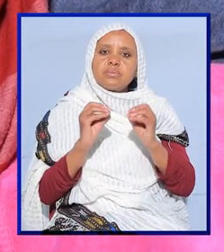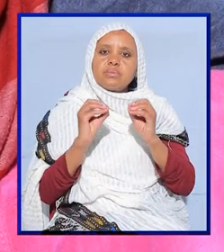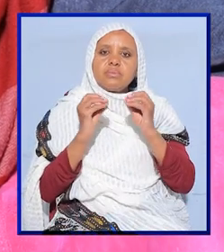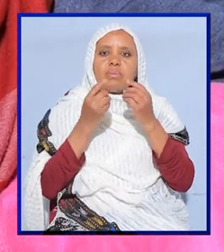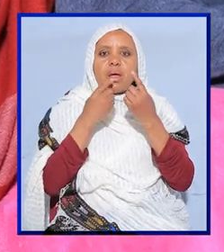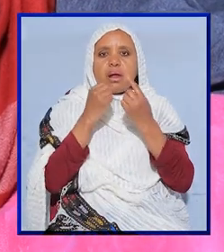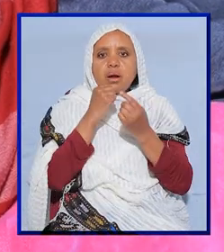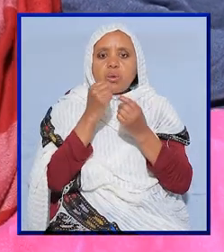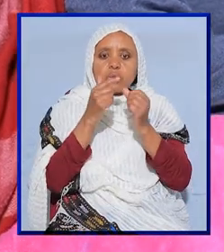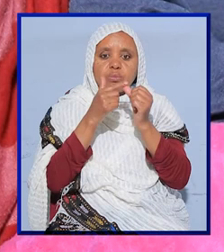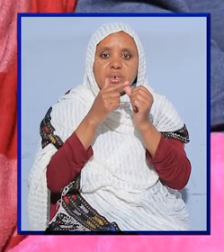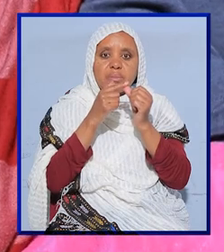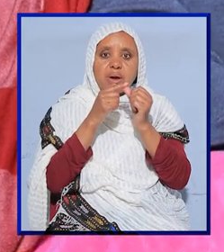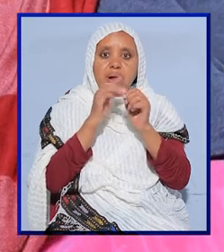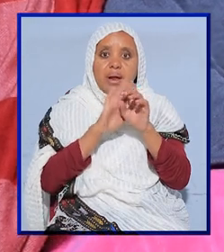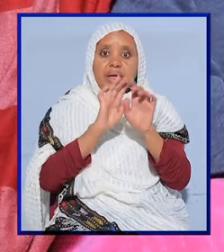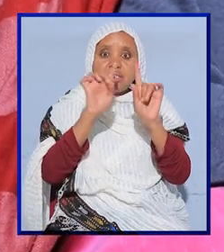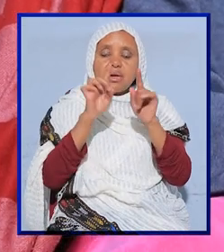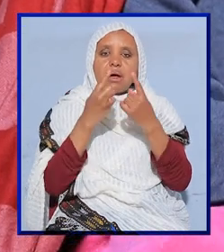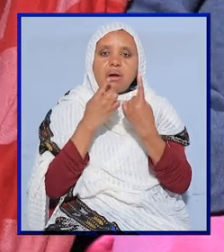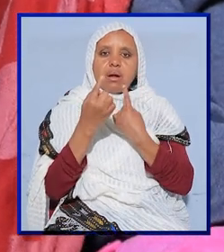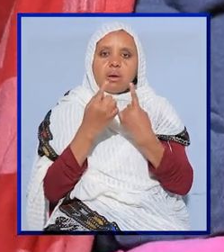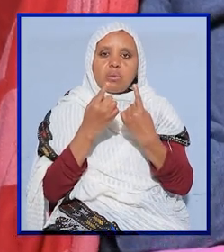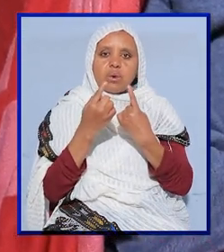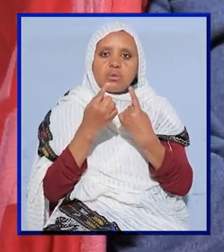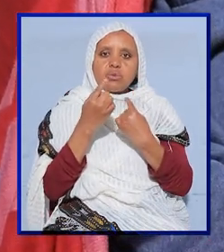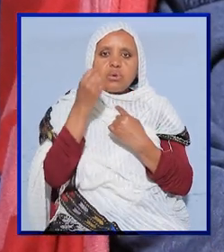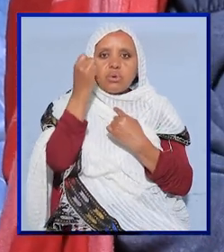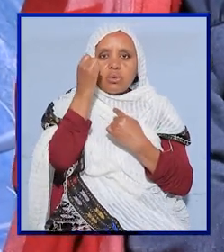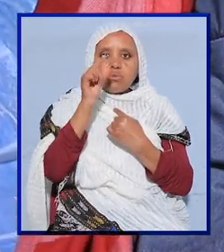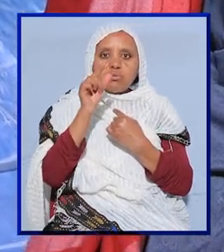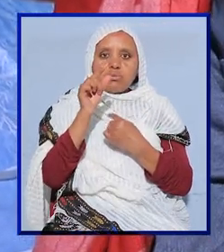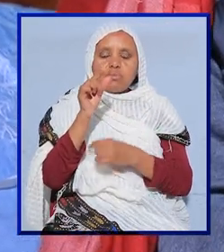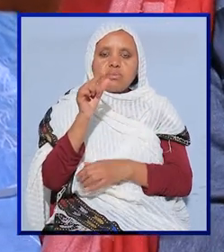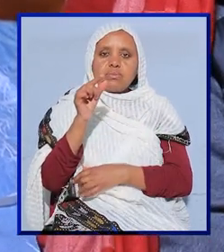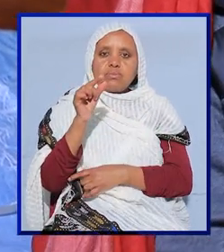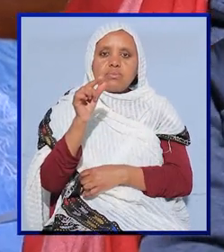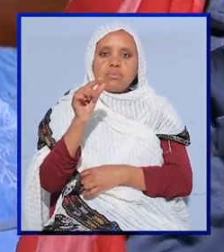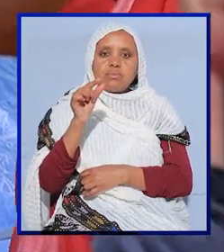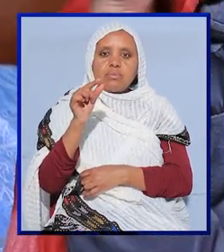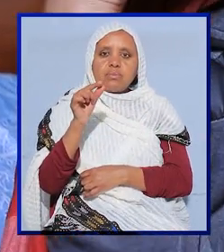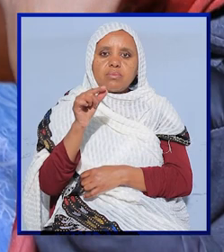አነገርኳቸው መጀመሪያ ላይ ግን እጪ አነገርኩኝ ክሱን እንትኑን